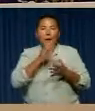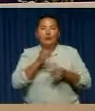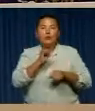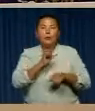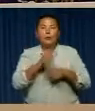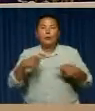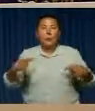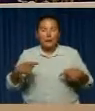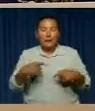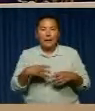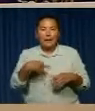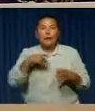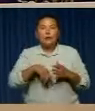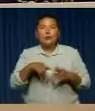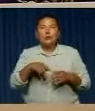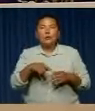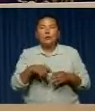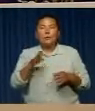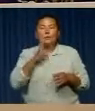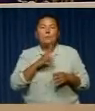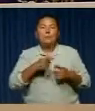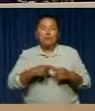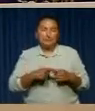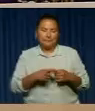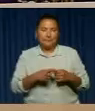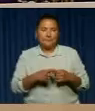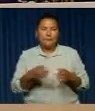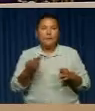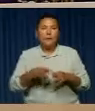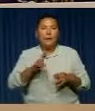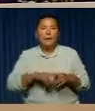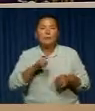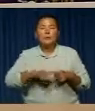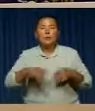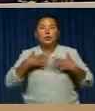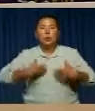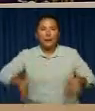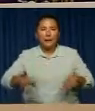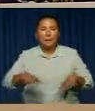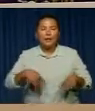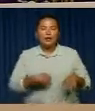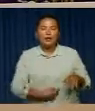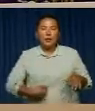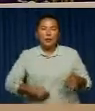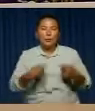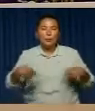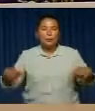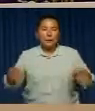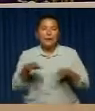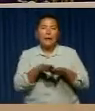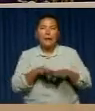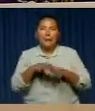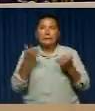Ай, маған мекендейтін жерім жақсы екен дейді, ол сол жерде мекендеп қалады. Сондықтан тездетіп шығарып, ішекке басқа органдарға бүгінгі таңда